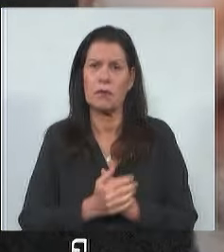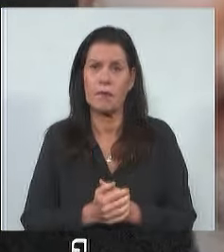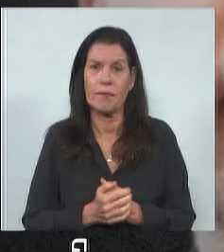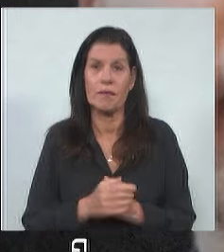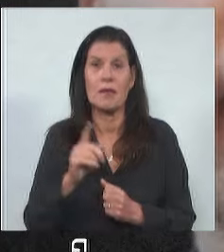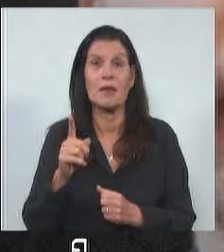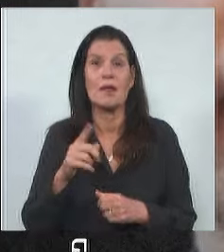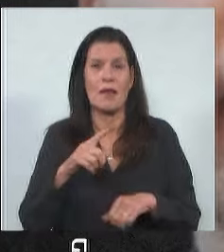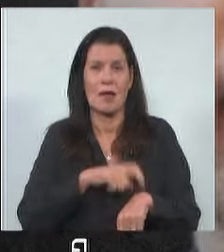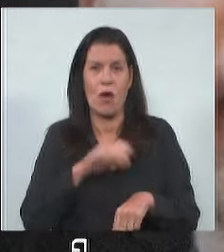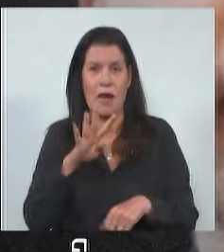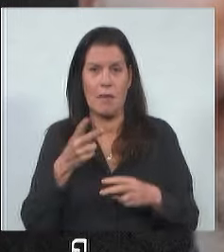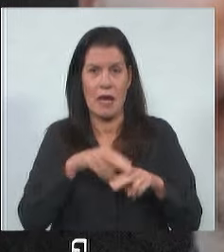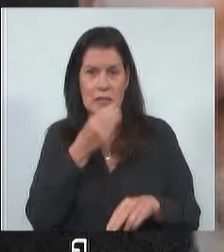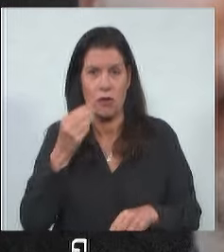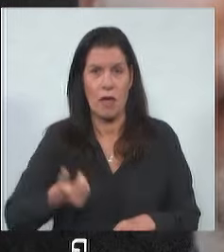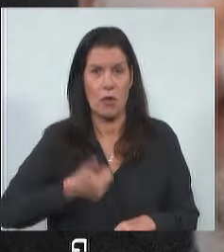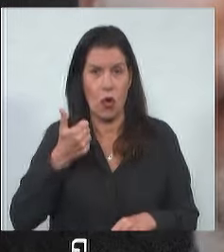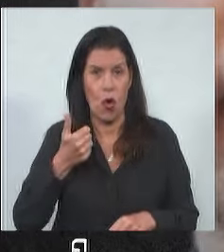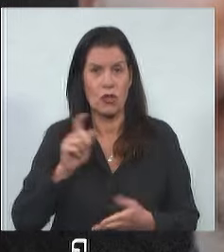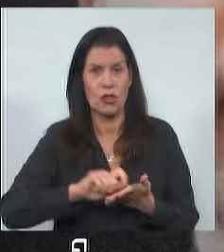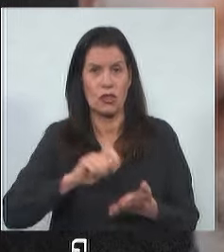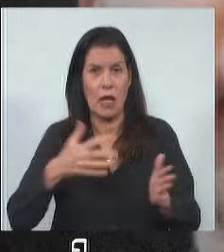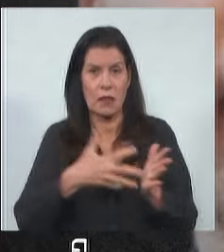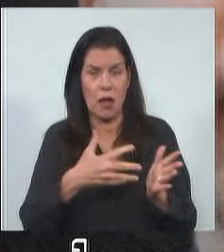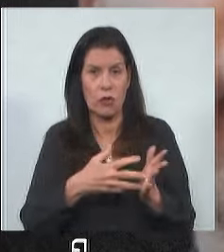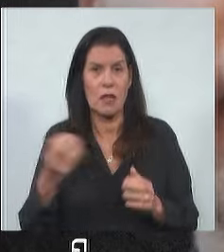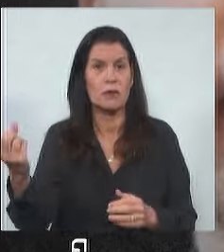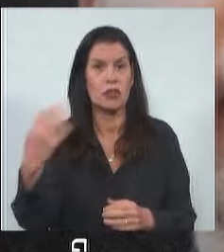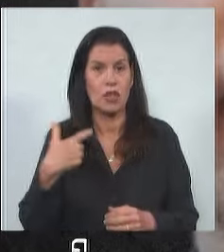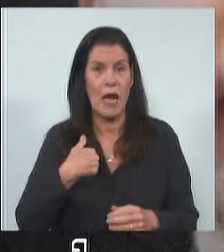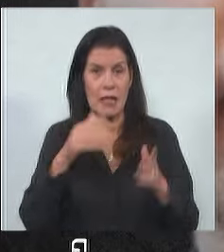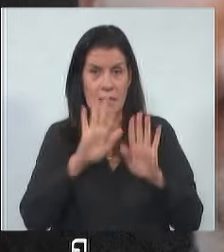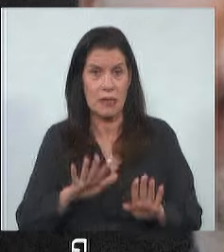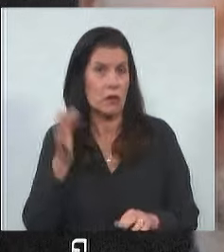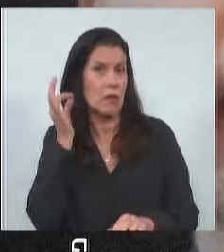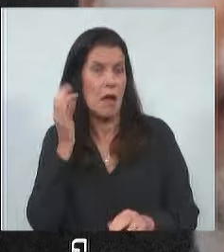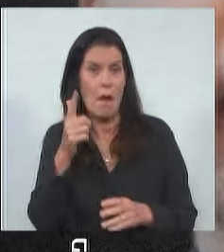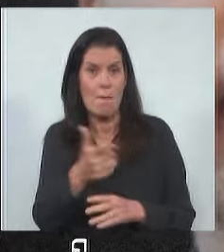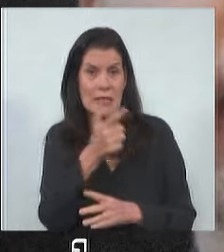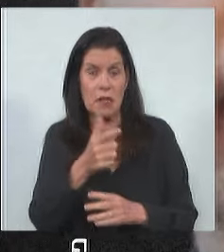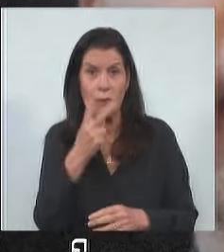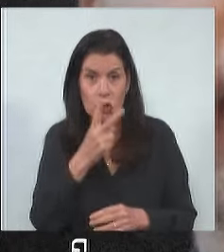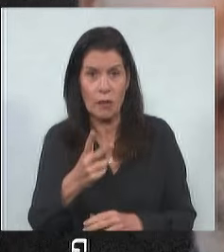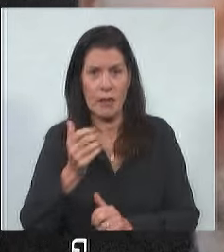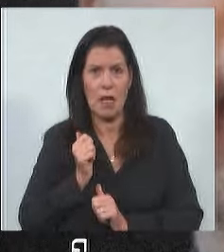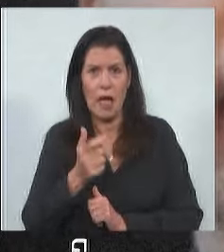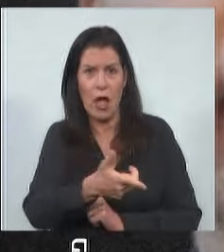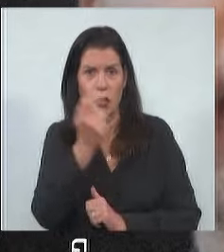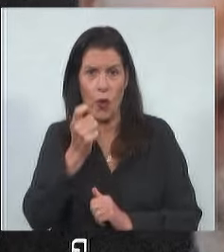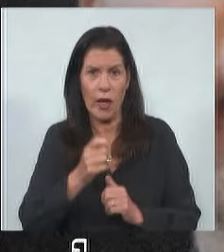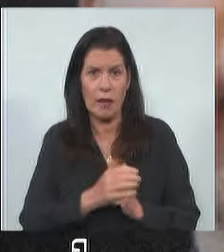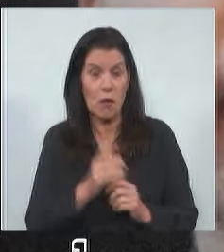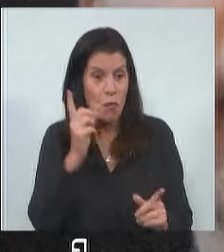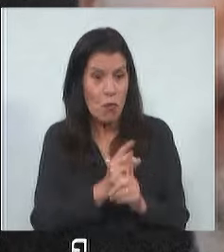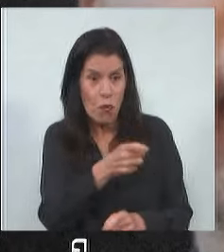החקירות במרחב ציון שלח לי סרטון שמישהי מצלמת, ששם רואים את החייל מבצע את הירי כשעומד מול יובל.